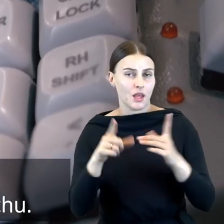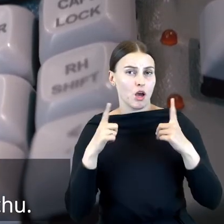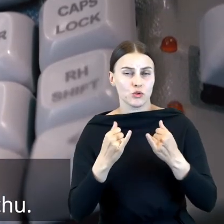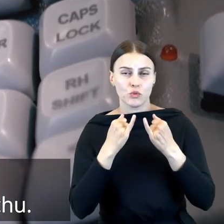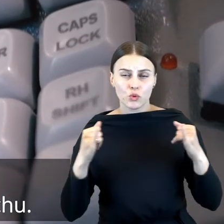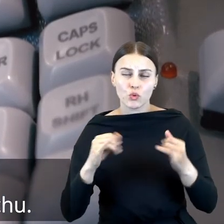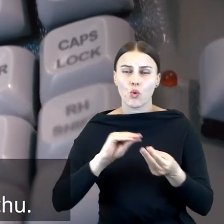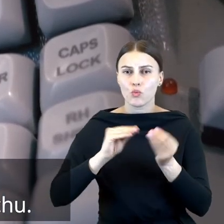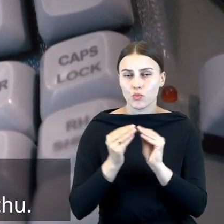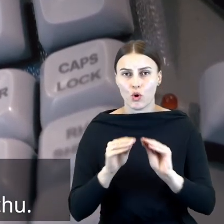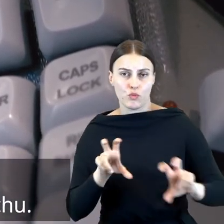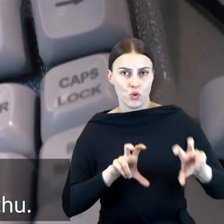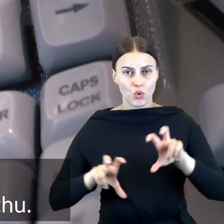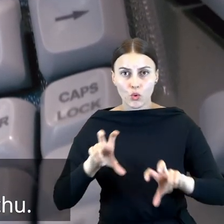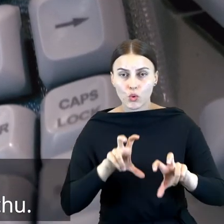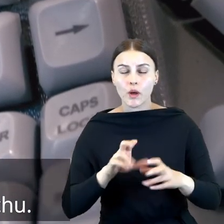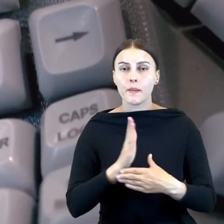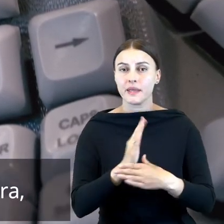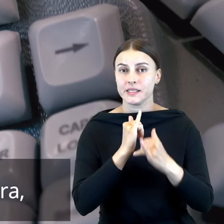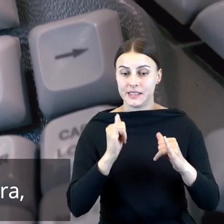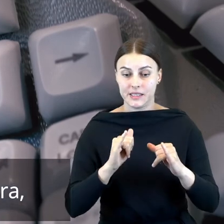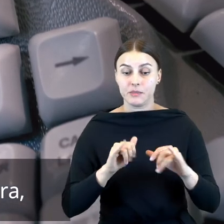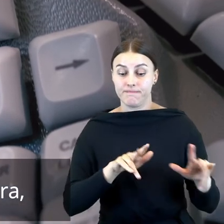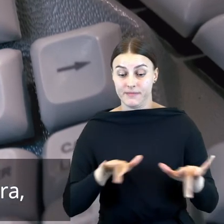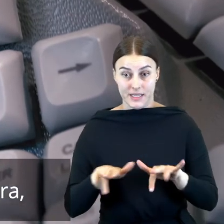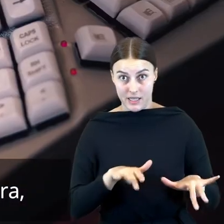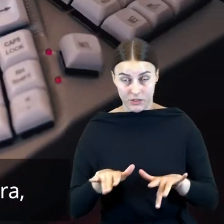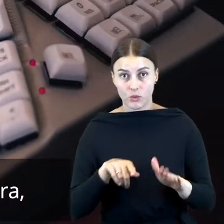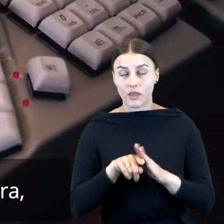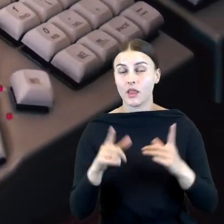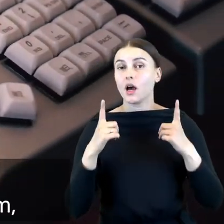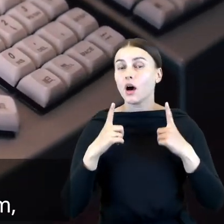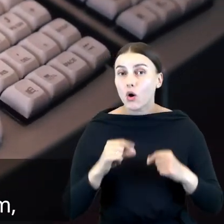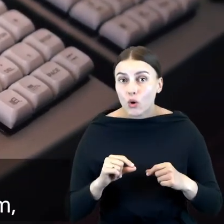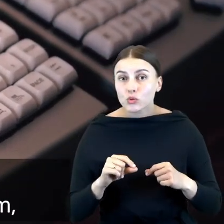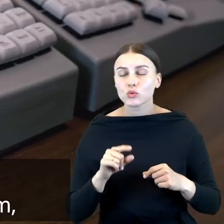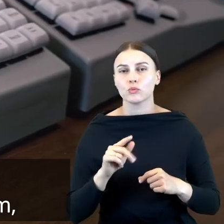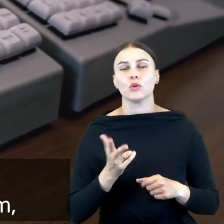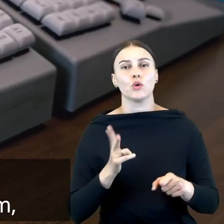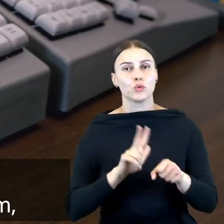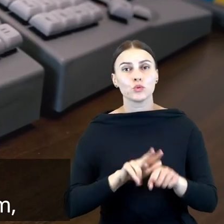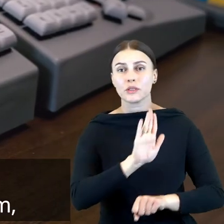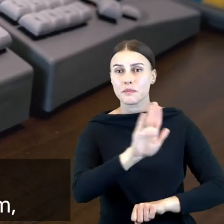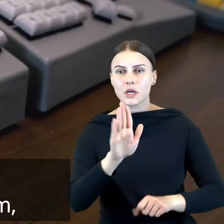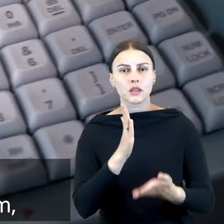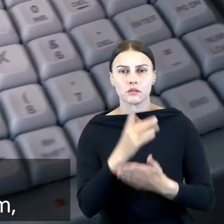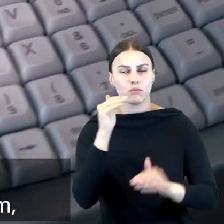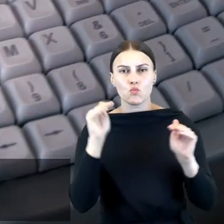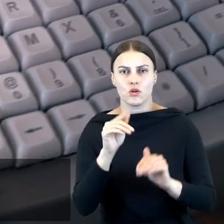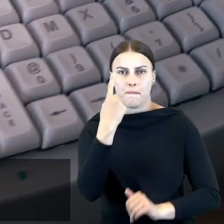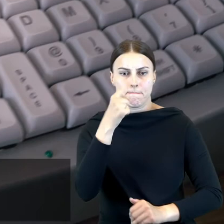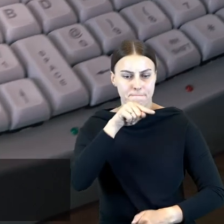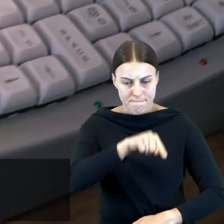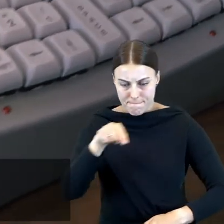osobom z różnymi dysfunkcjami narządu ruchu. Między innymi klawiatura, która służy osobom, które piszą na przykład